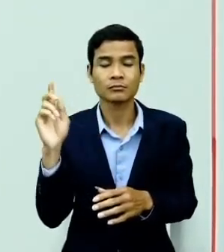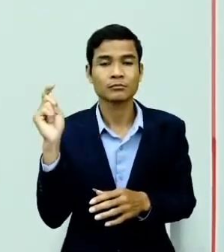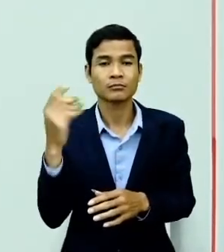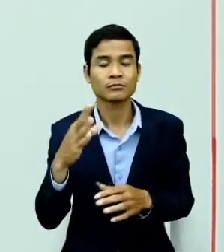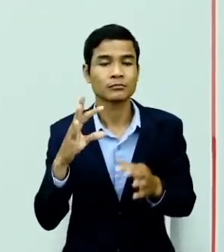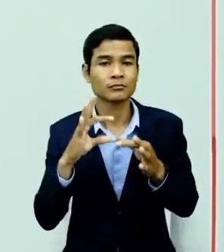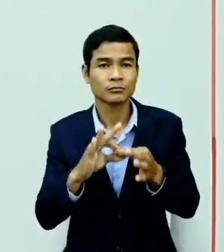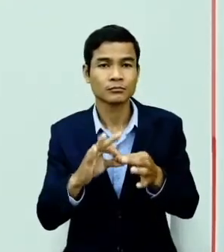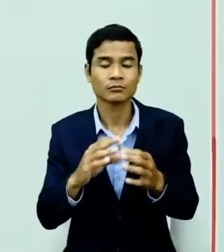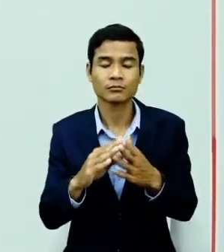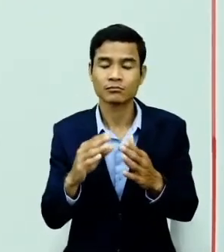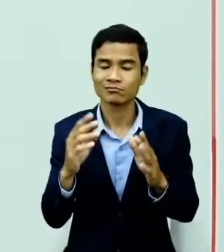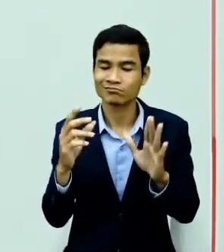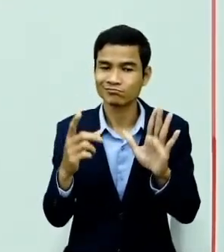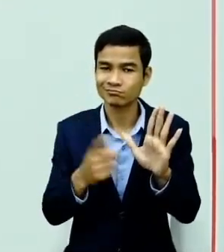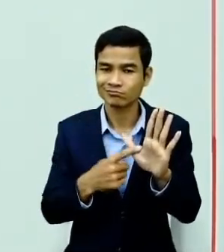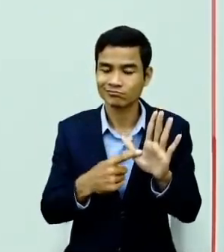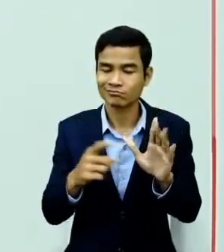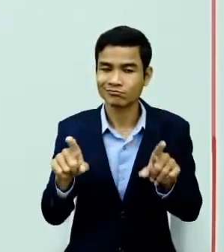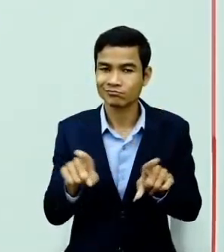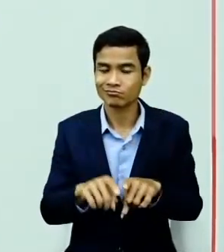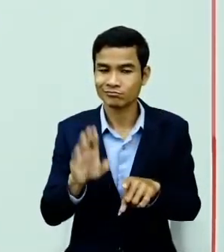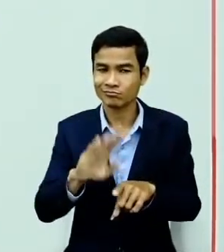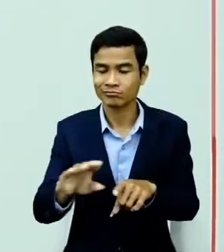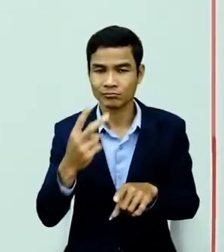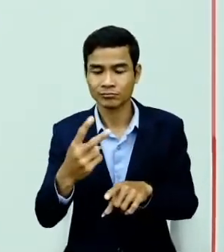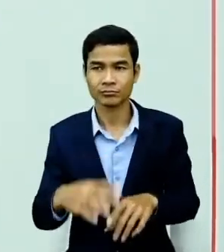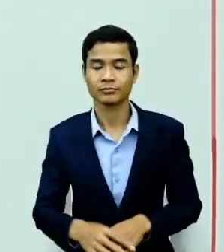នឹងស្រៈអេនេះដែរកូនចាំមើលទាំងអស់គ្នា